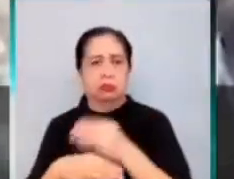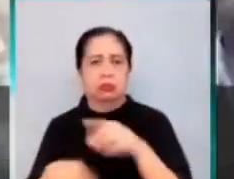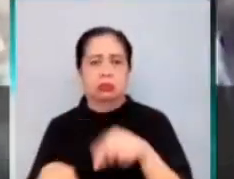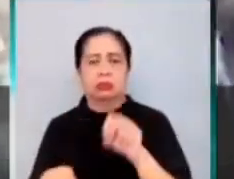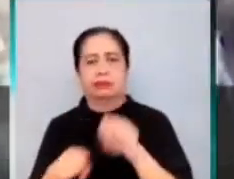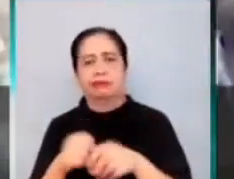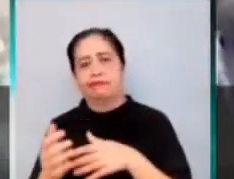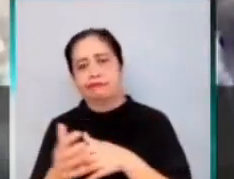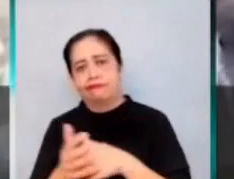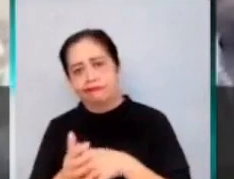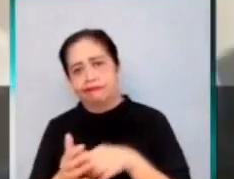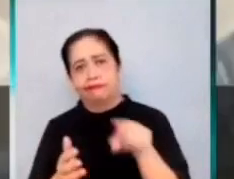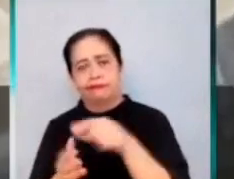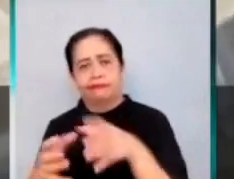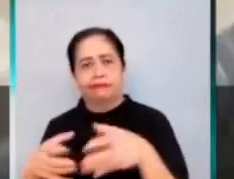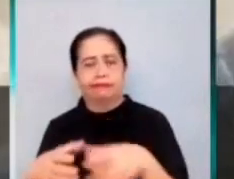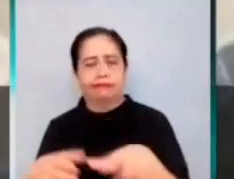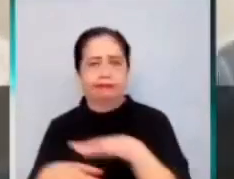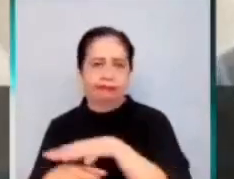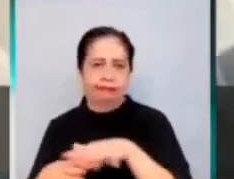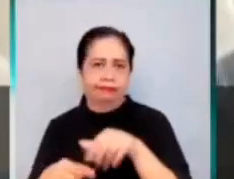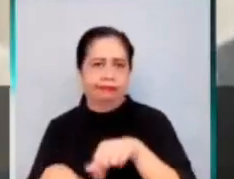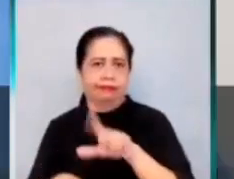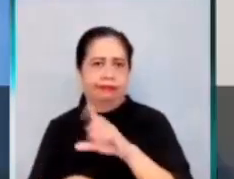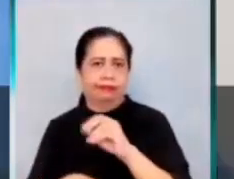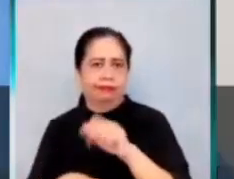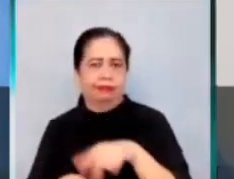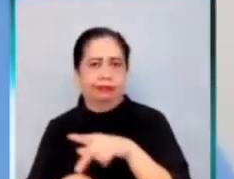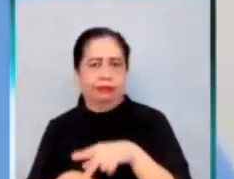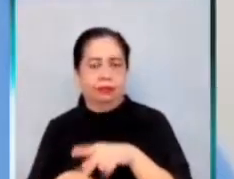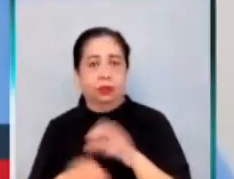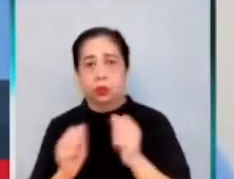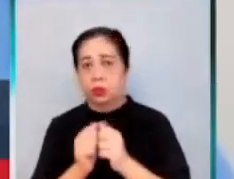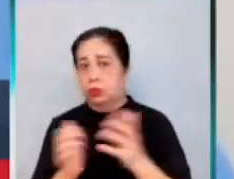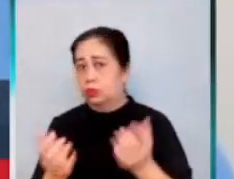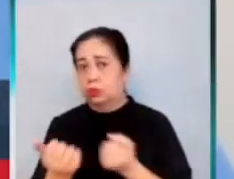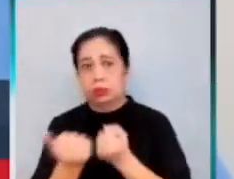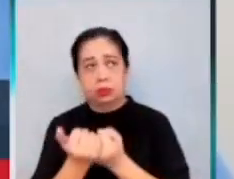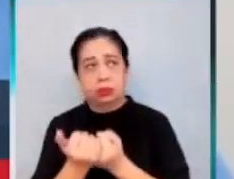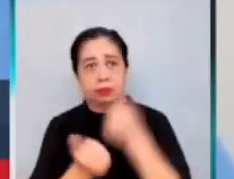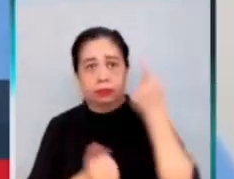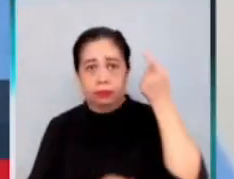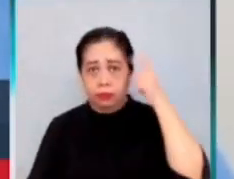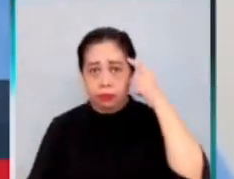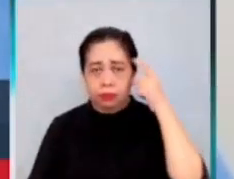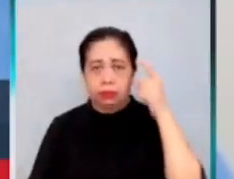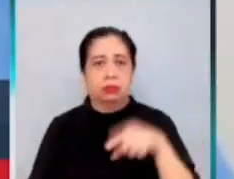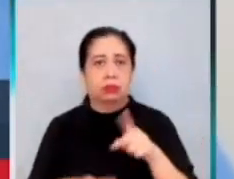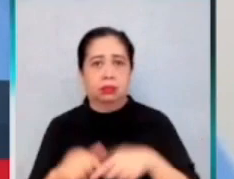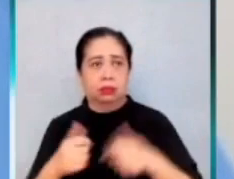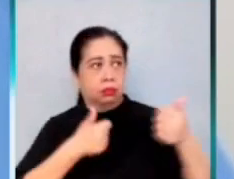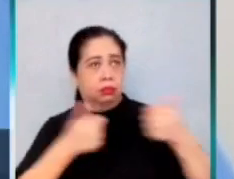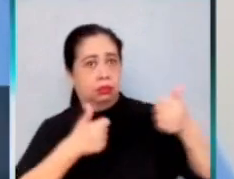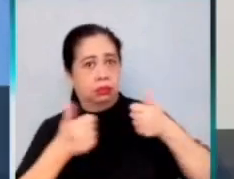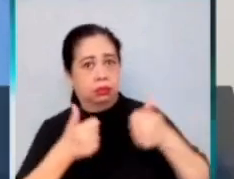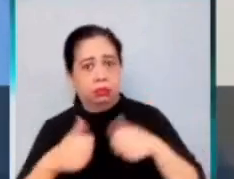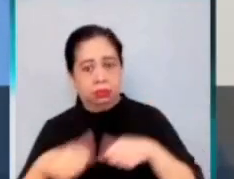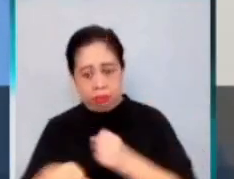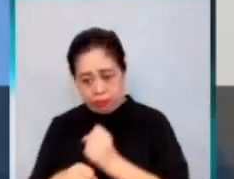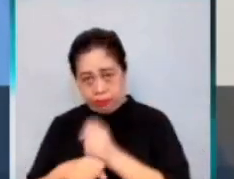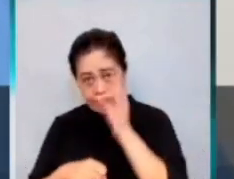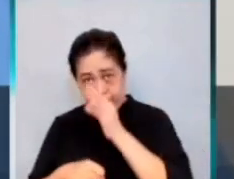ang mga sektor na ito. Kung walang sapat na suporta mula sa gobyerno, hindi na makakapagkompetensya yung local producers. And in the